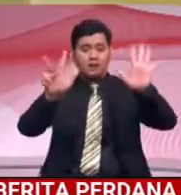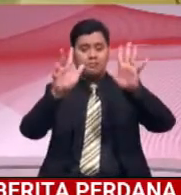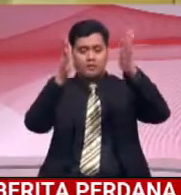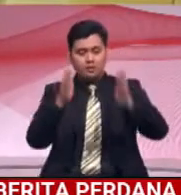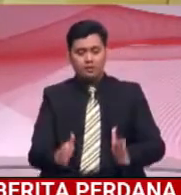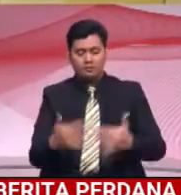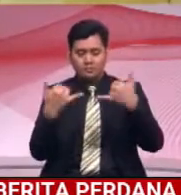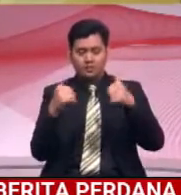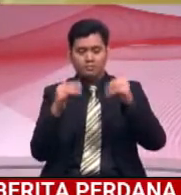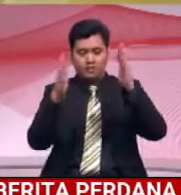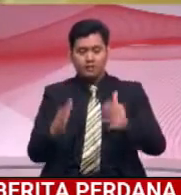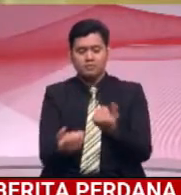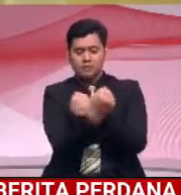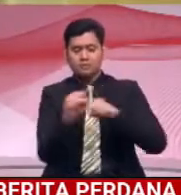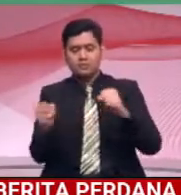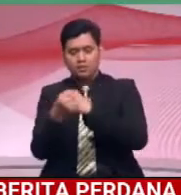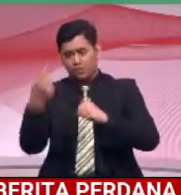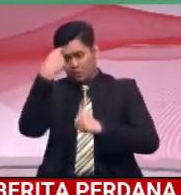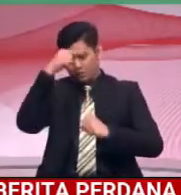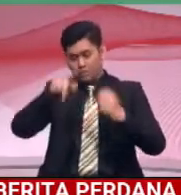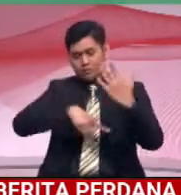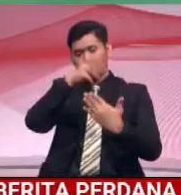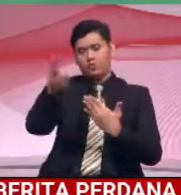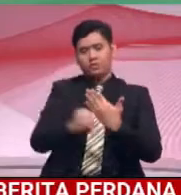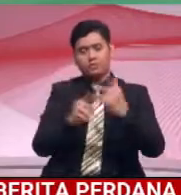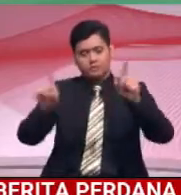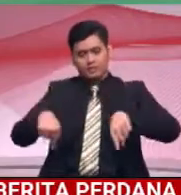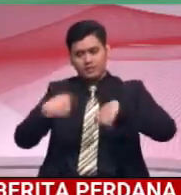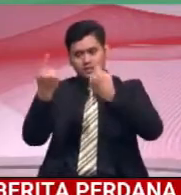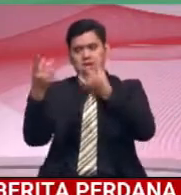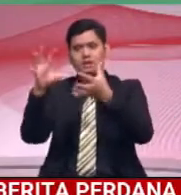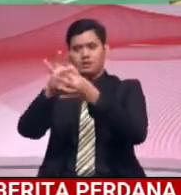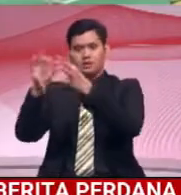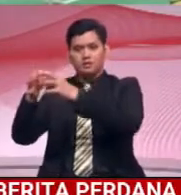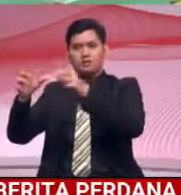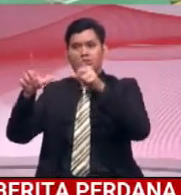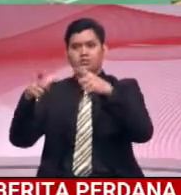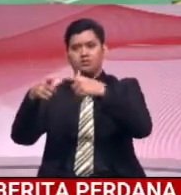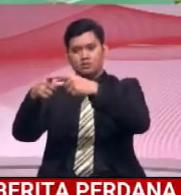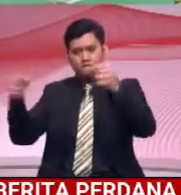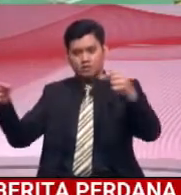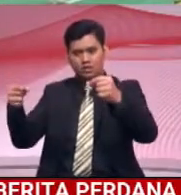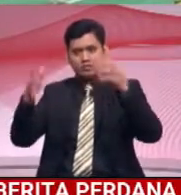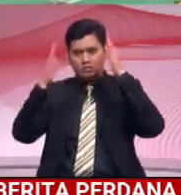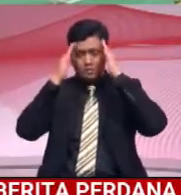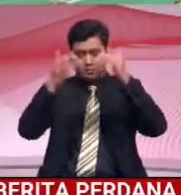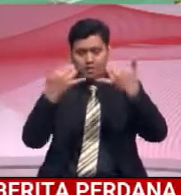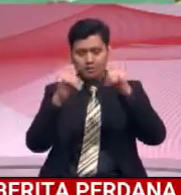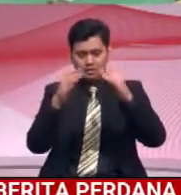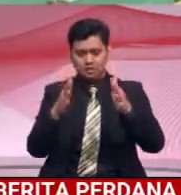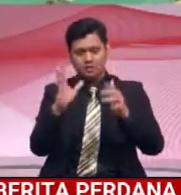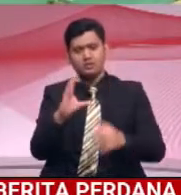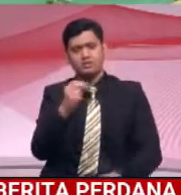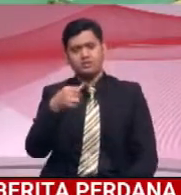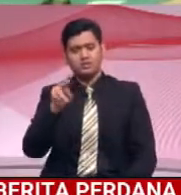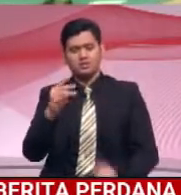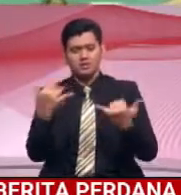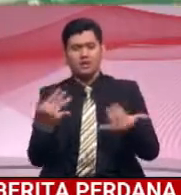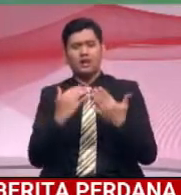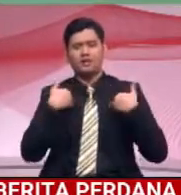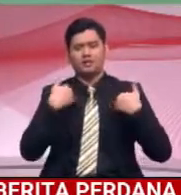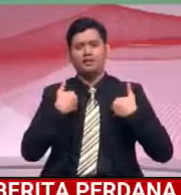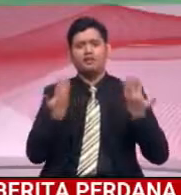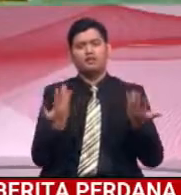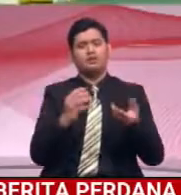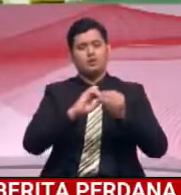persiapan dalam program road to Tokyo RTT dan Sonia Cha antara pemain yang diberi tumpuan utama kerana ketika ini dia berada